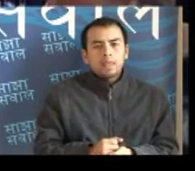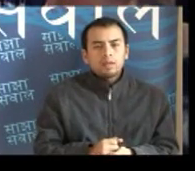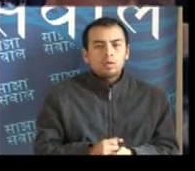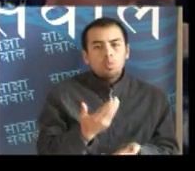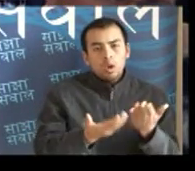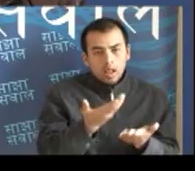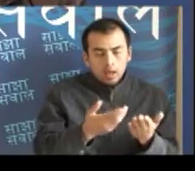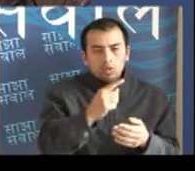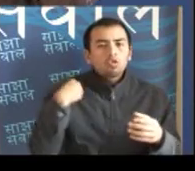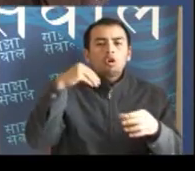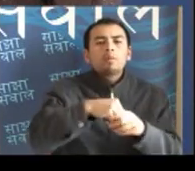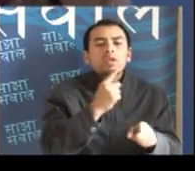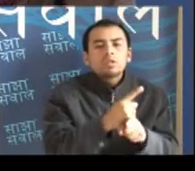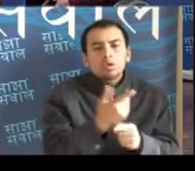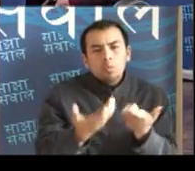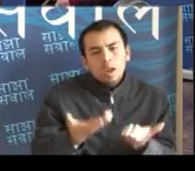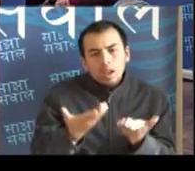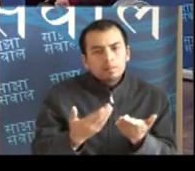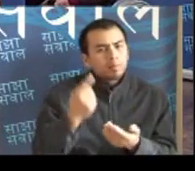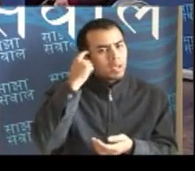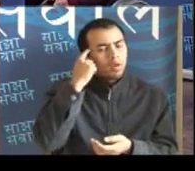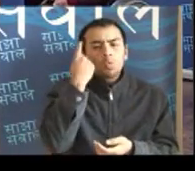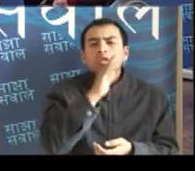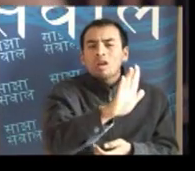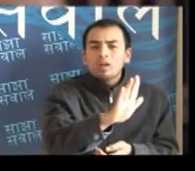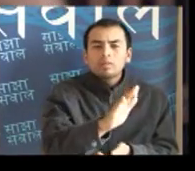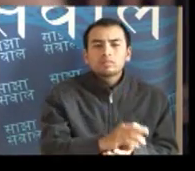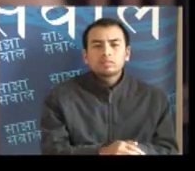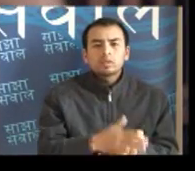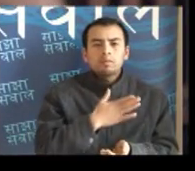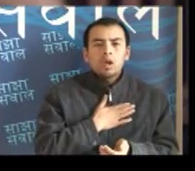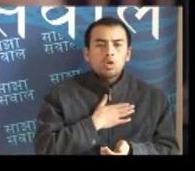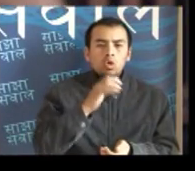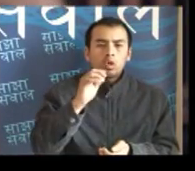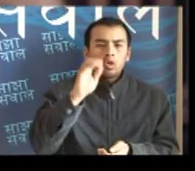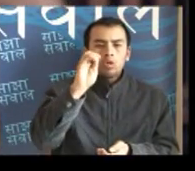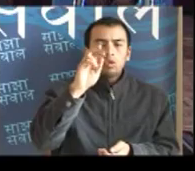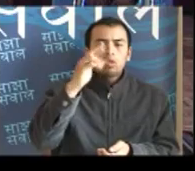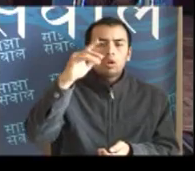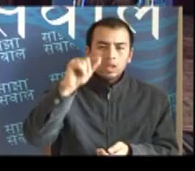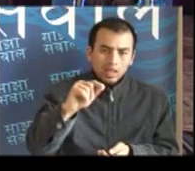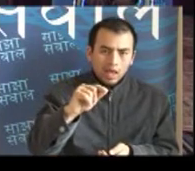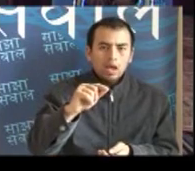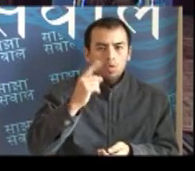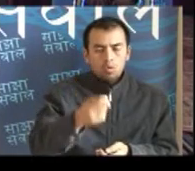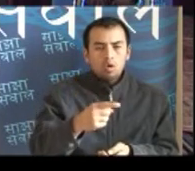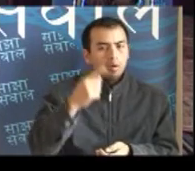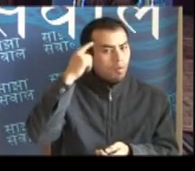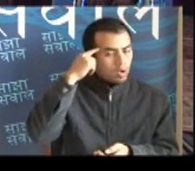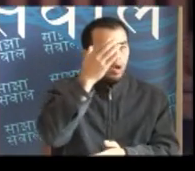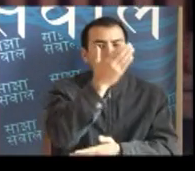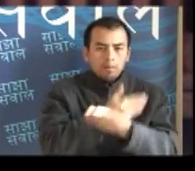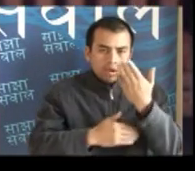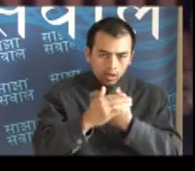यहाँ सायद सहभागी कोही त्यस्तो शिक्षक पनि हुनुहुन्छ कि जस्तो लाग्छ मलाई, कोही हुनुहुन्छ? मेरो सरिता पुरा सैनी हो, म बौद्धिक